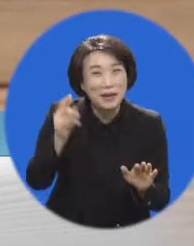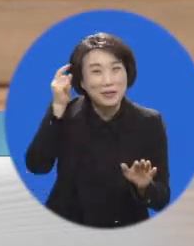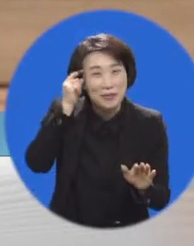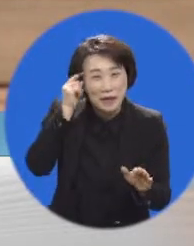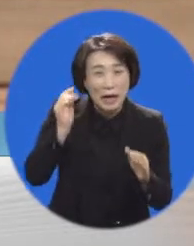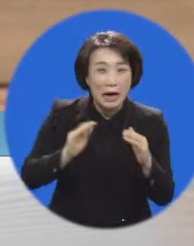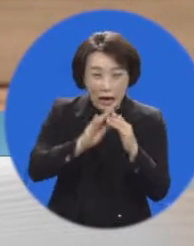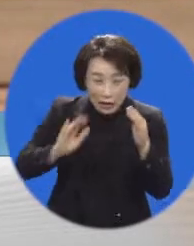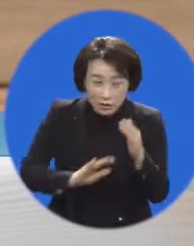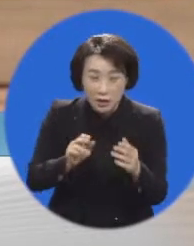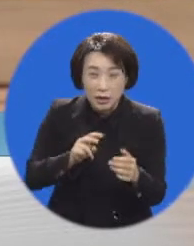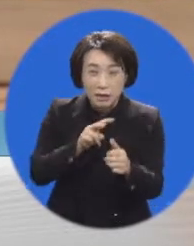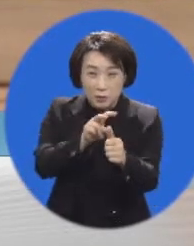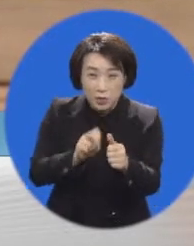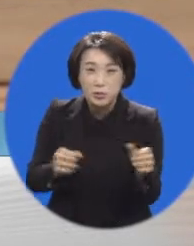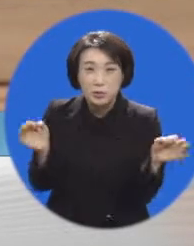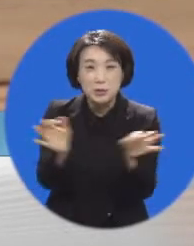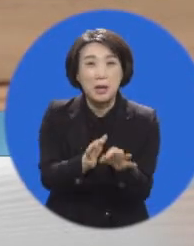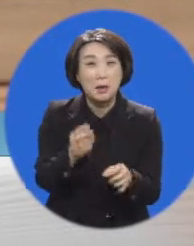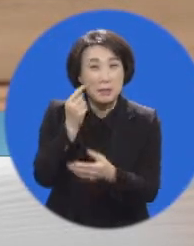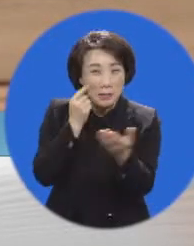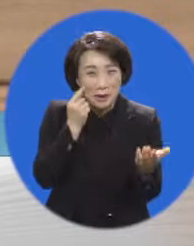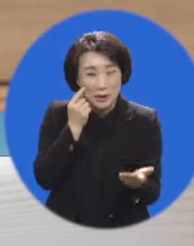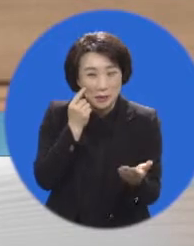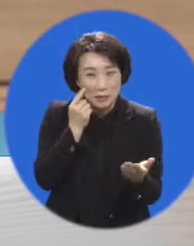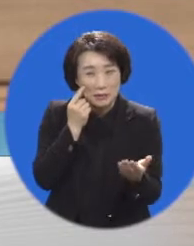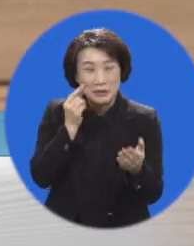가정에 미움이 떠나가면